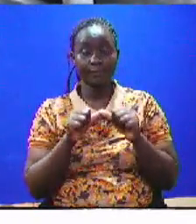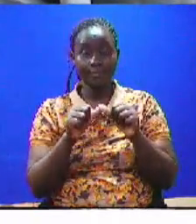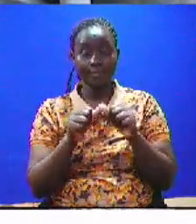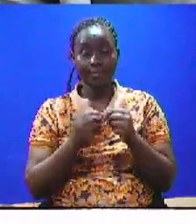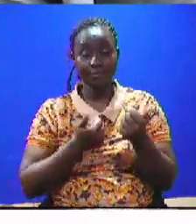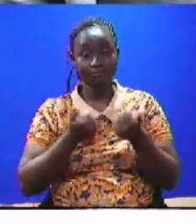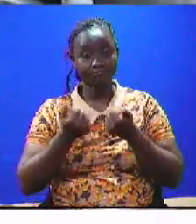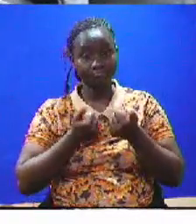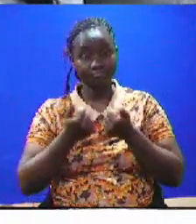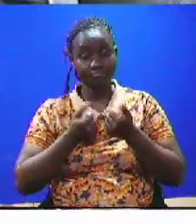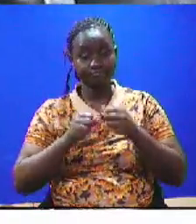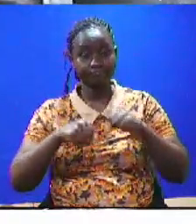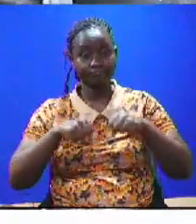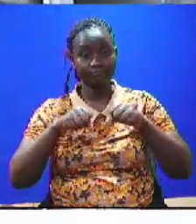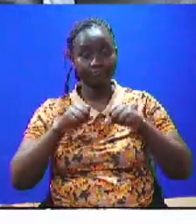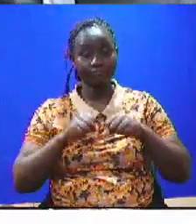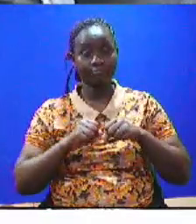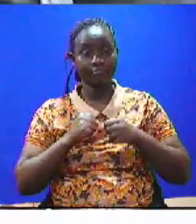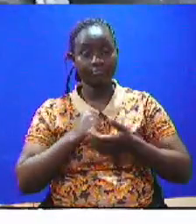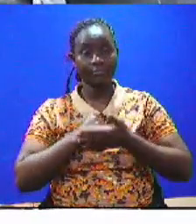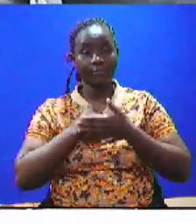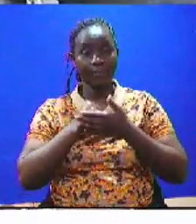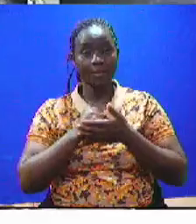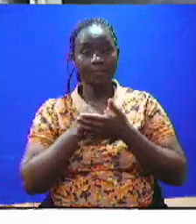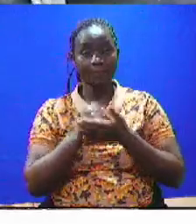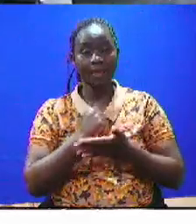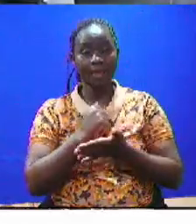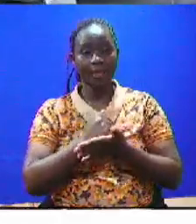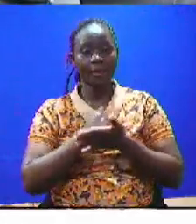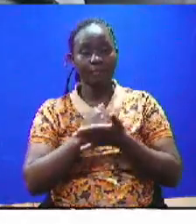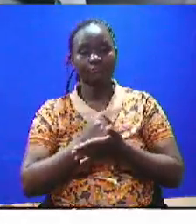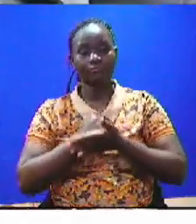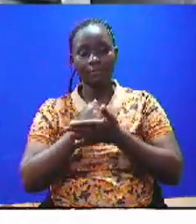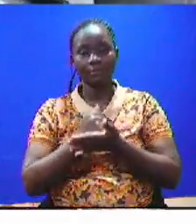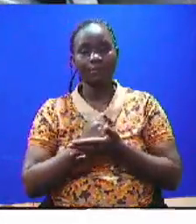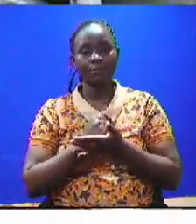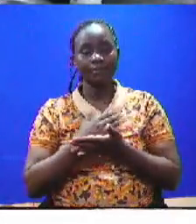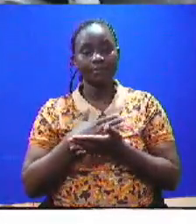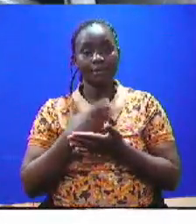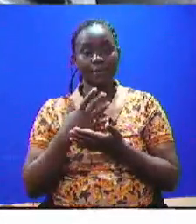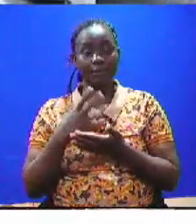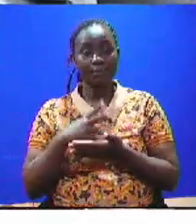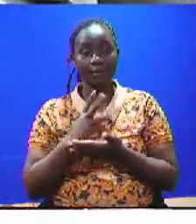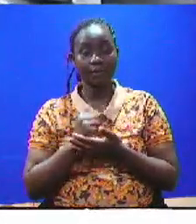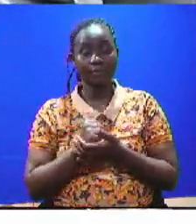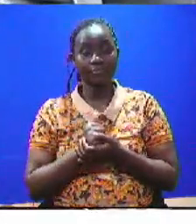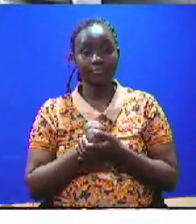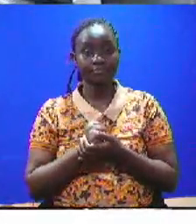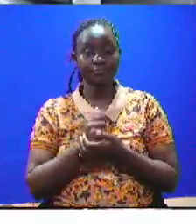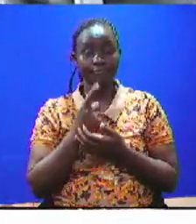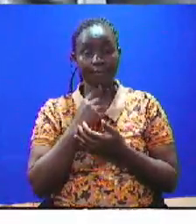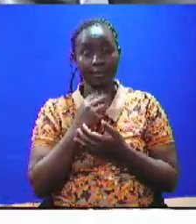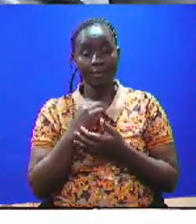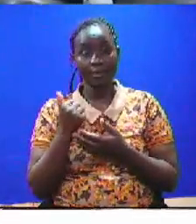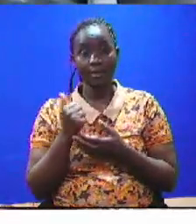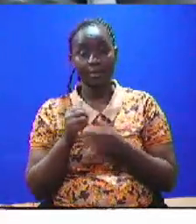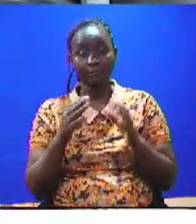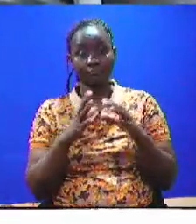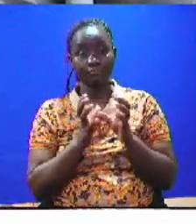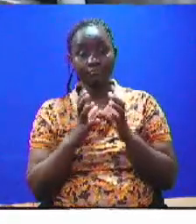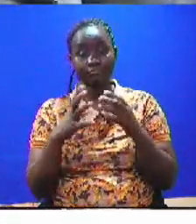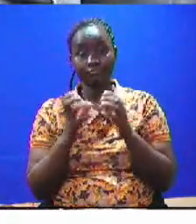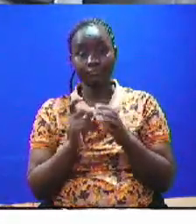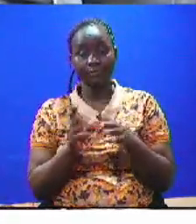lakini nkarora nga nbakonye ngasoa nainje ko bakonya chinchira kya nese na nyarite ikagera ngateba nga nainje dikiyumbeke no bonko